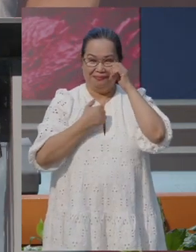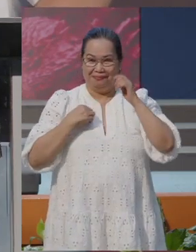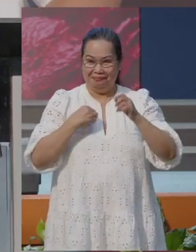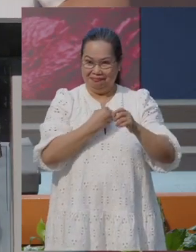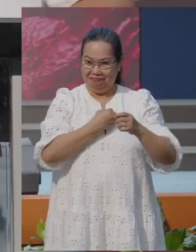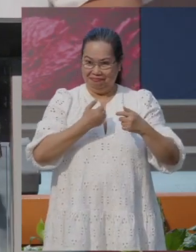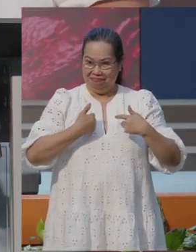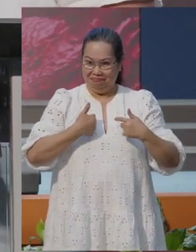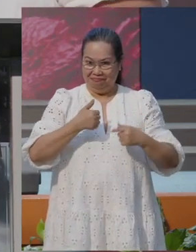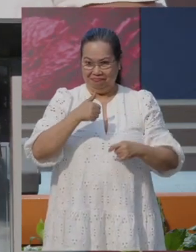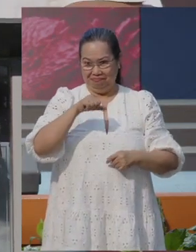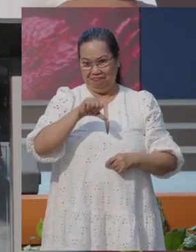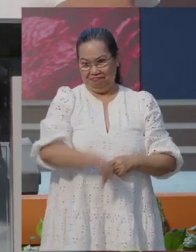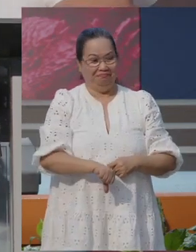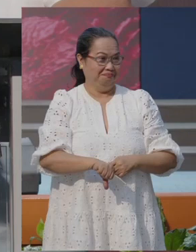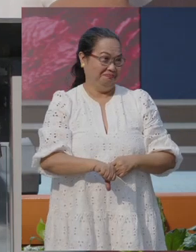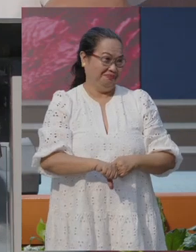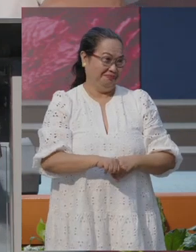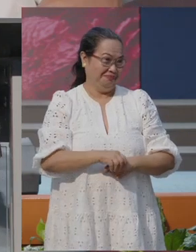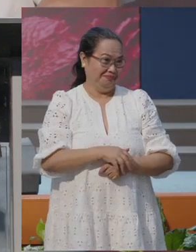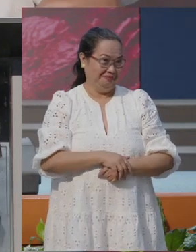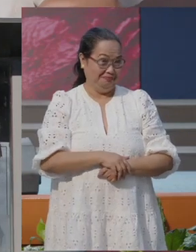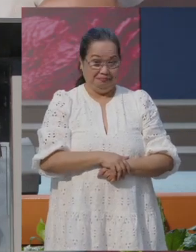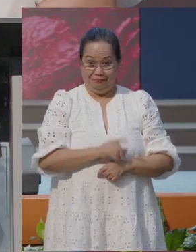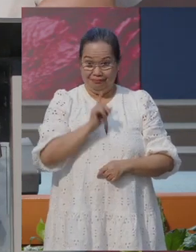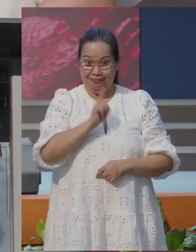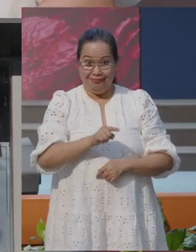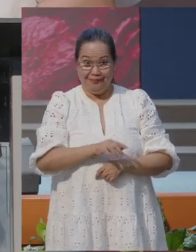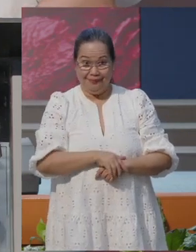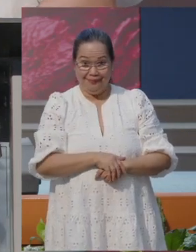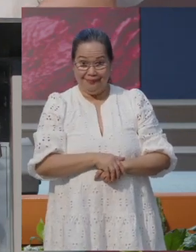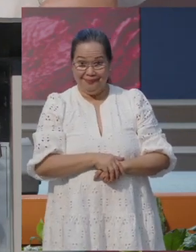lagi tayong mabibigo. Hindi po ba?